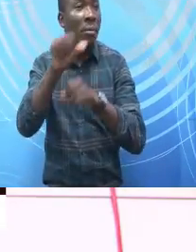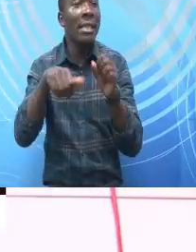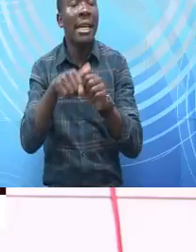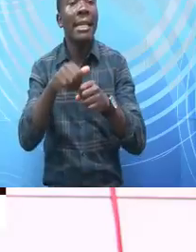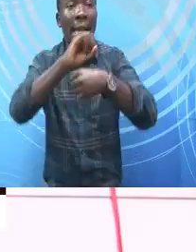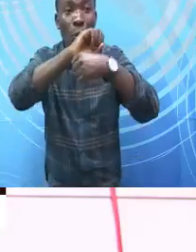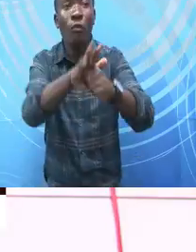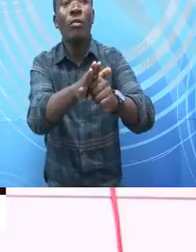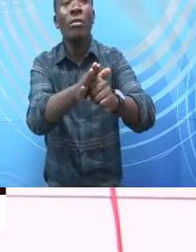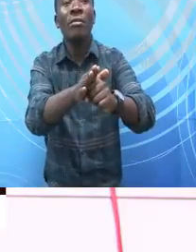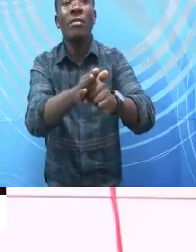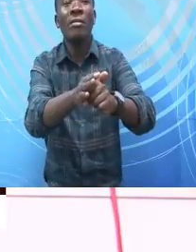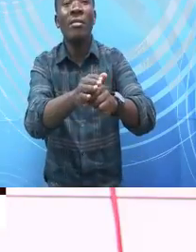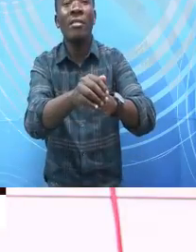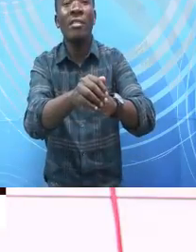n'icyorezo cya coronavirus.